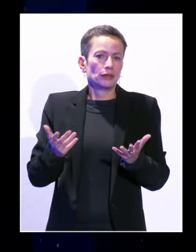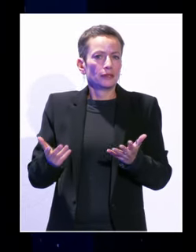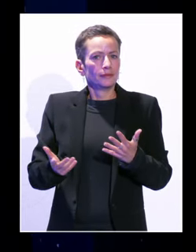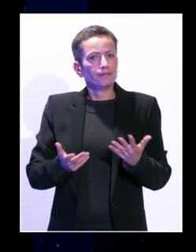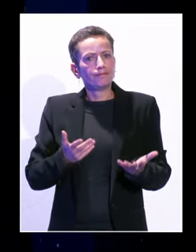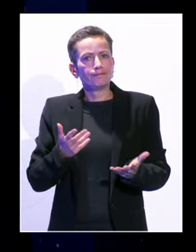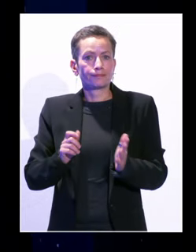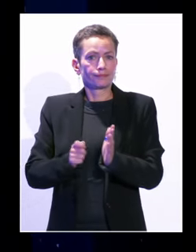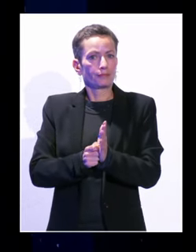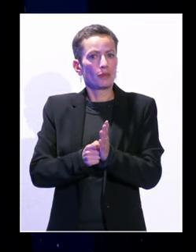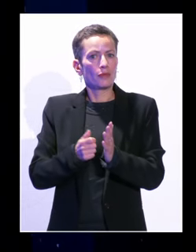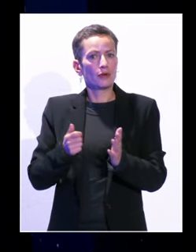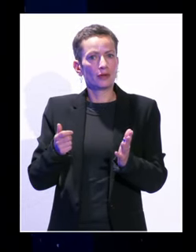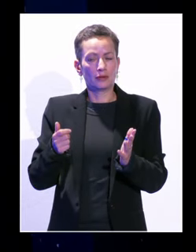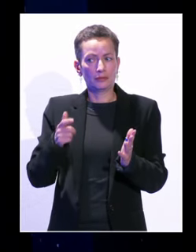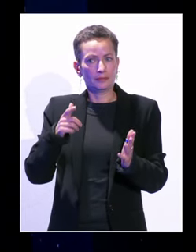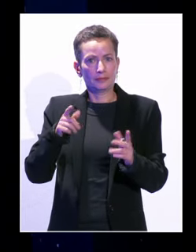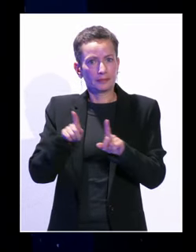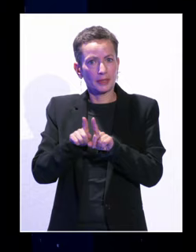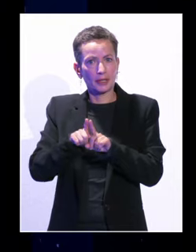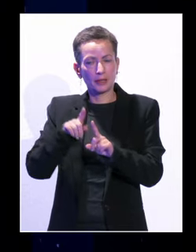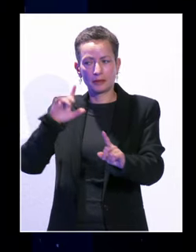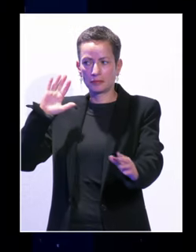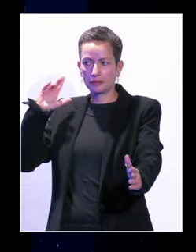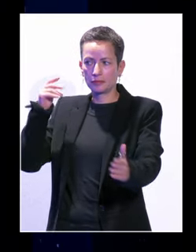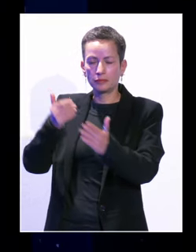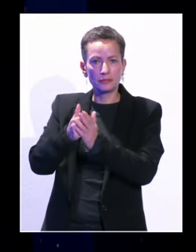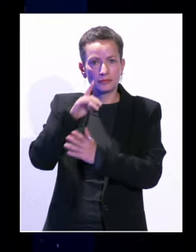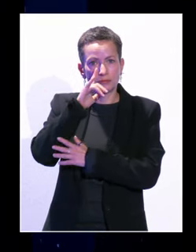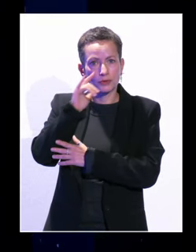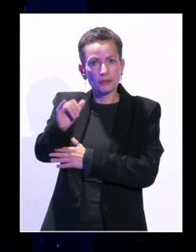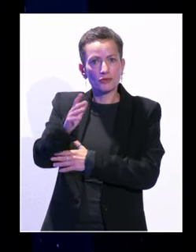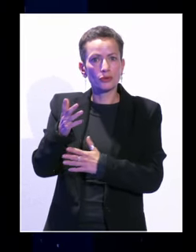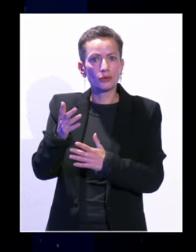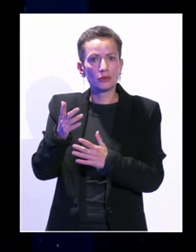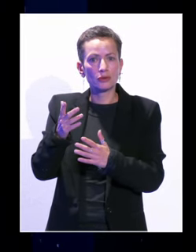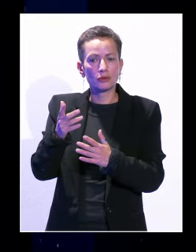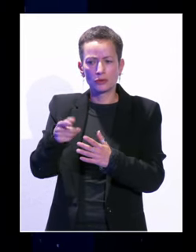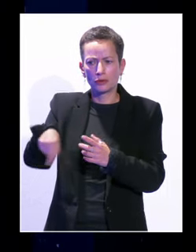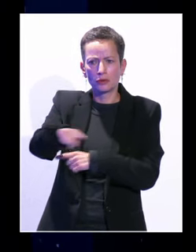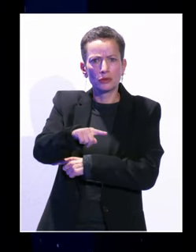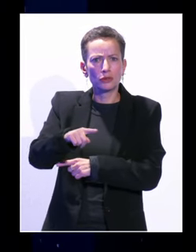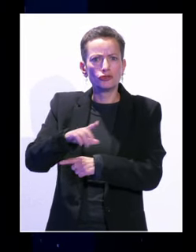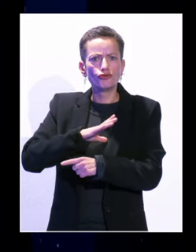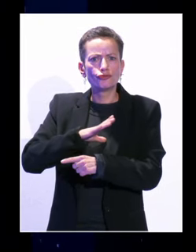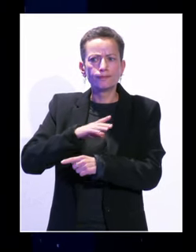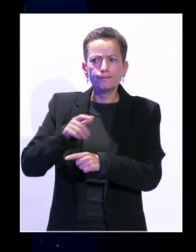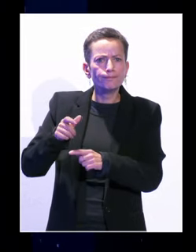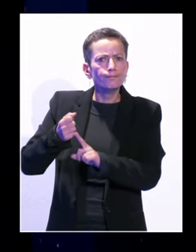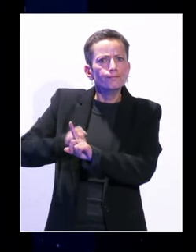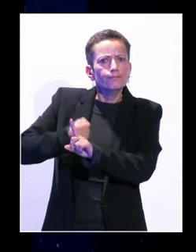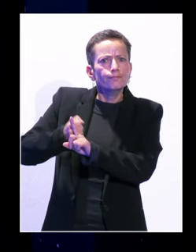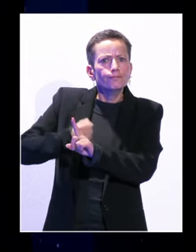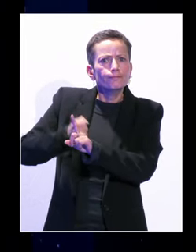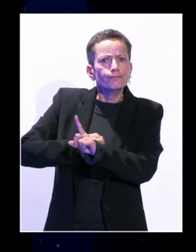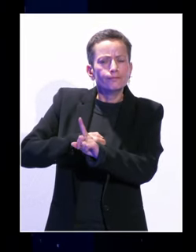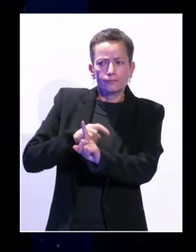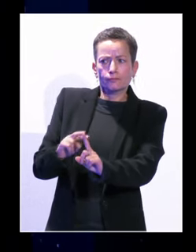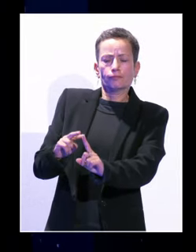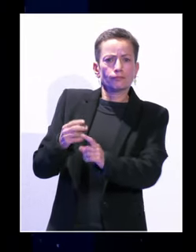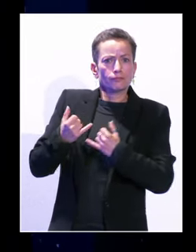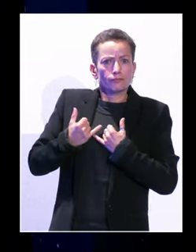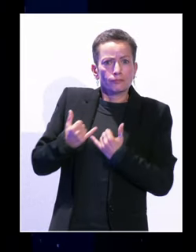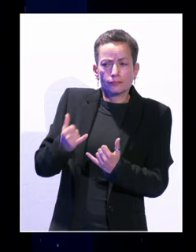qui sont eux aussi sans précédent, des luttes de titans, d'une capacité et d'une puissance